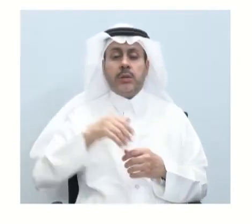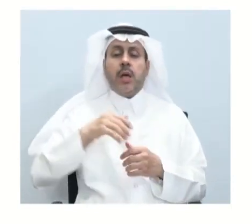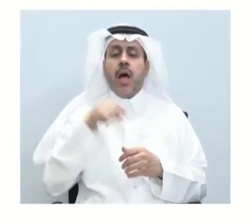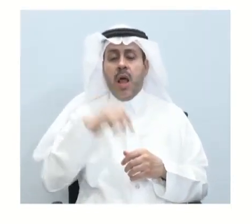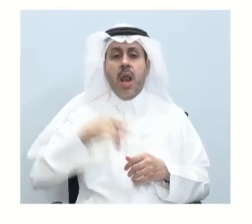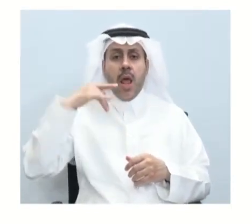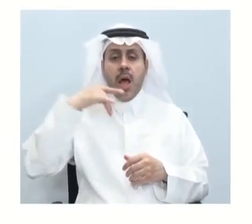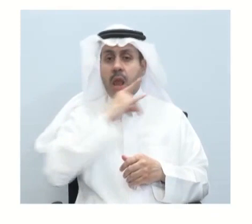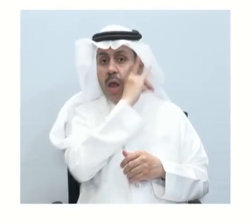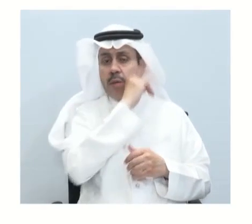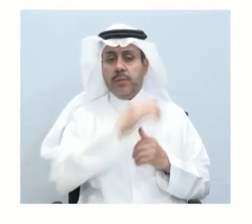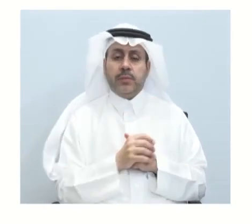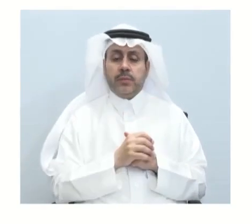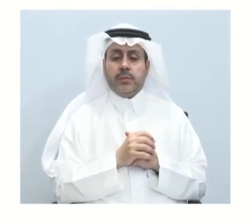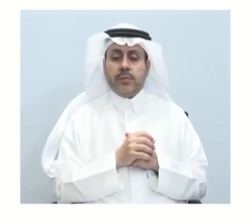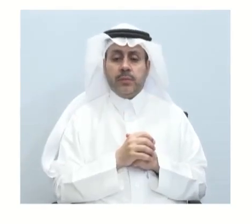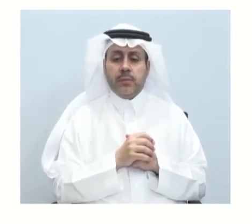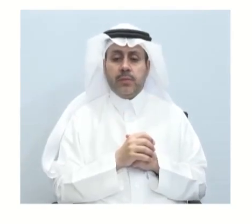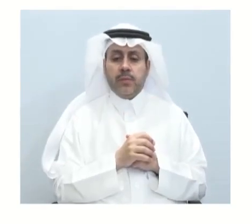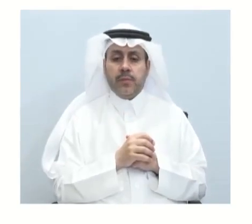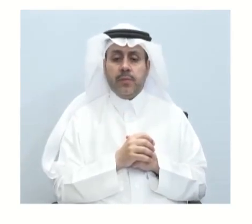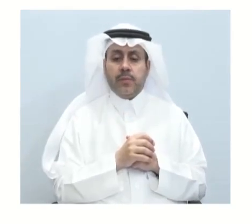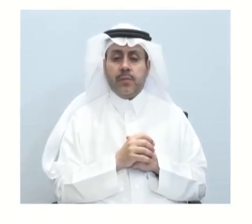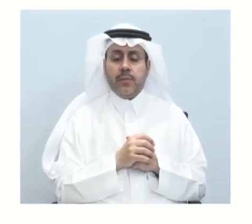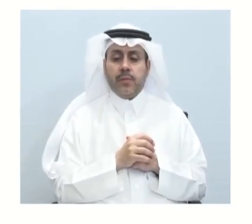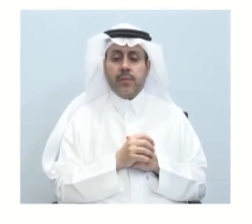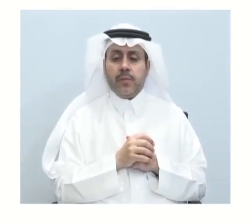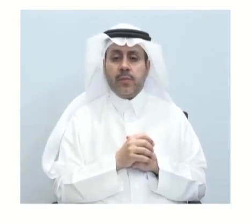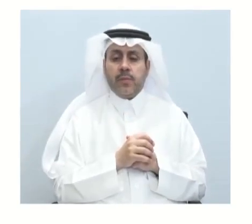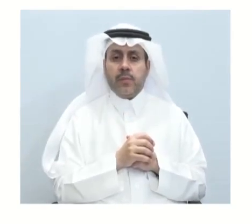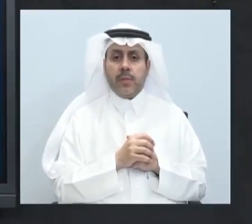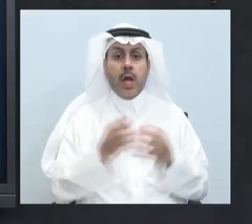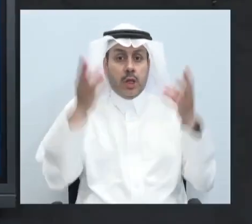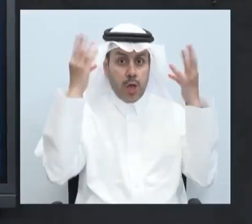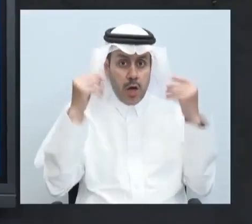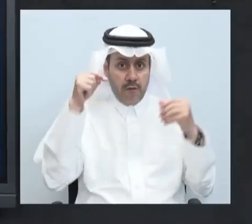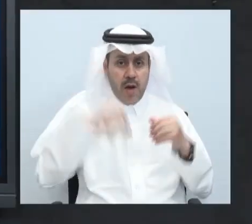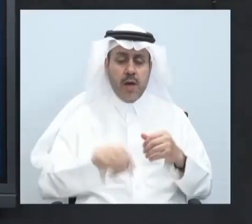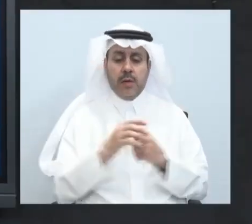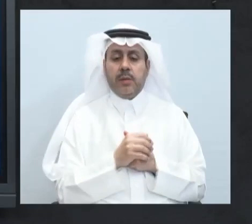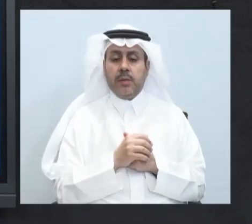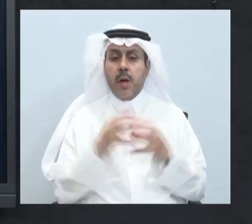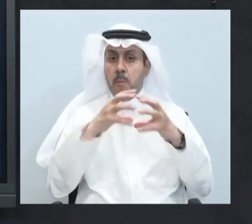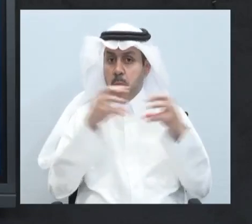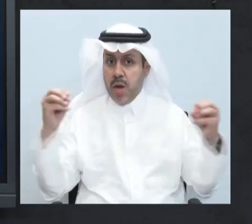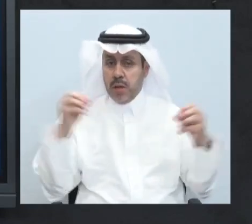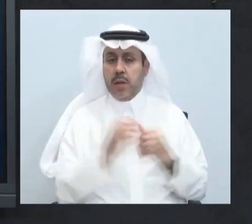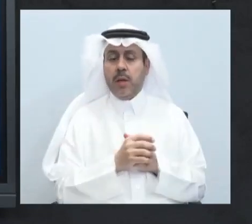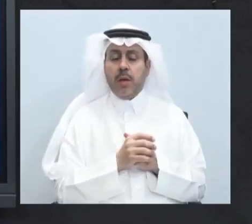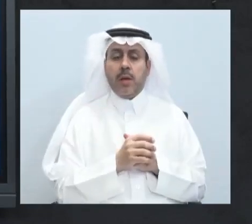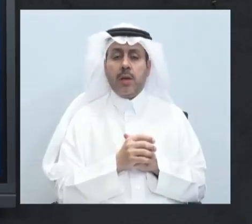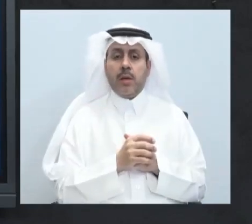الحاليين بعد ان عرفنا هذا المدخل اخواني واخواتي نريد ان اتعرف الان الى معنى البيعه